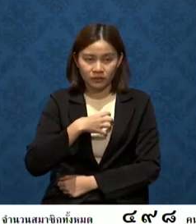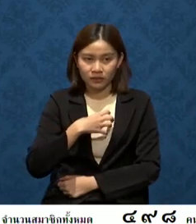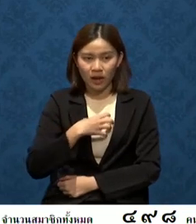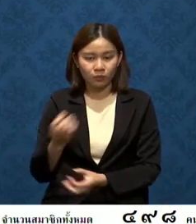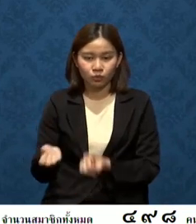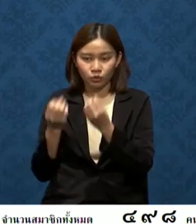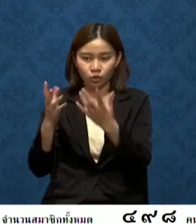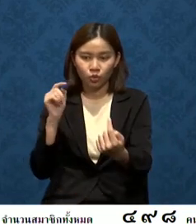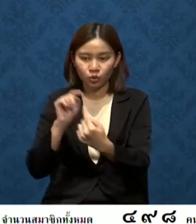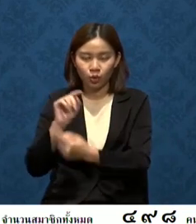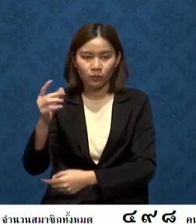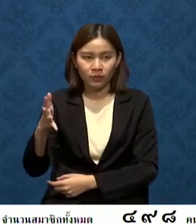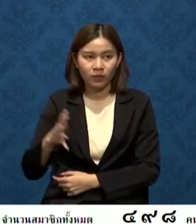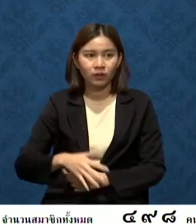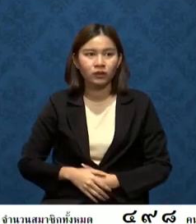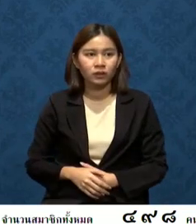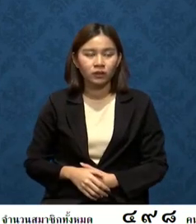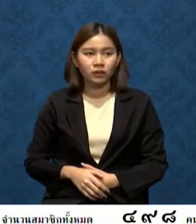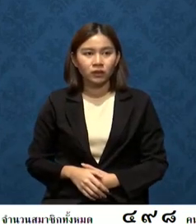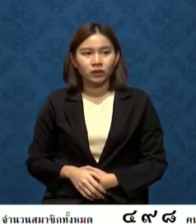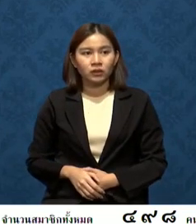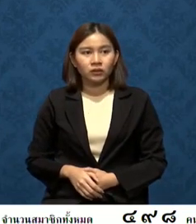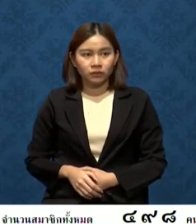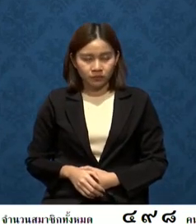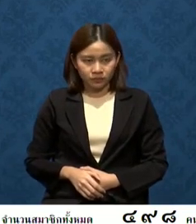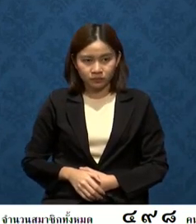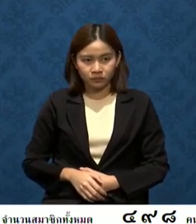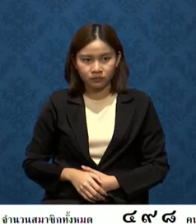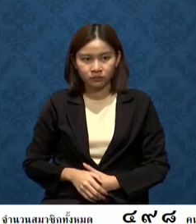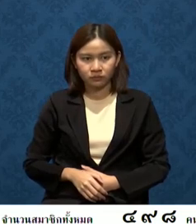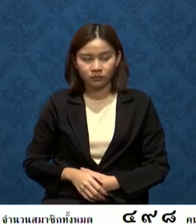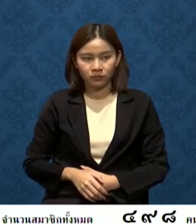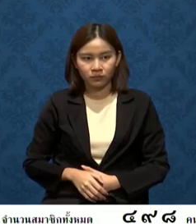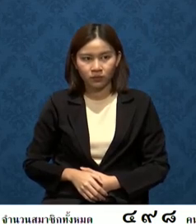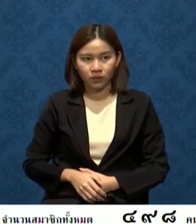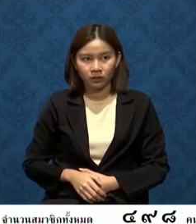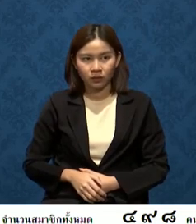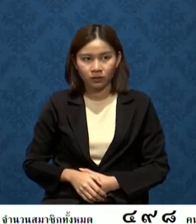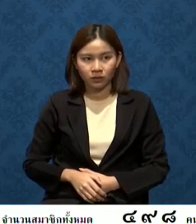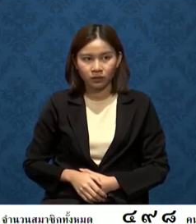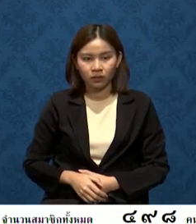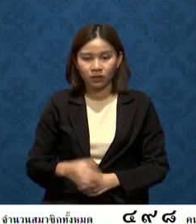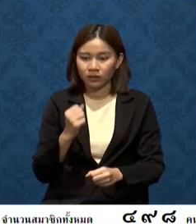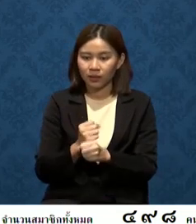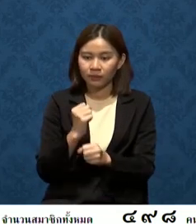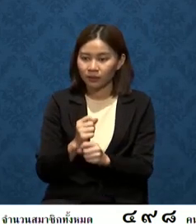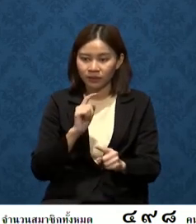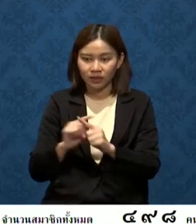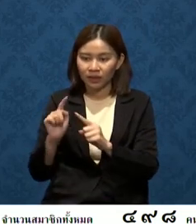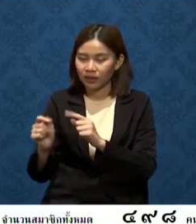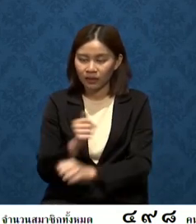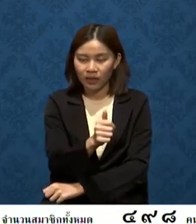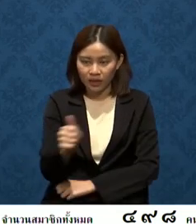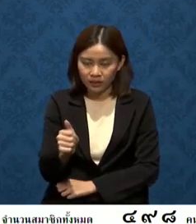ได้นะครับก็ควรที่จะปฏิบัติต่อเขาให้ดีหรือถ้าห